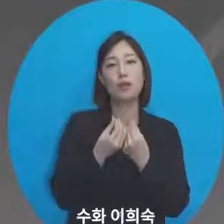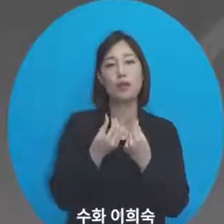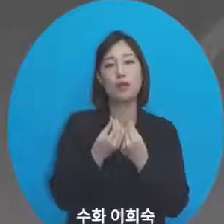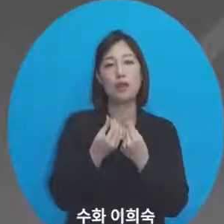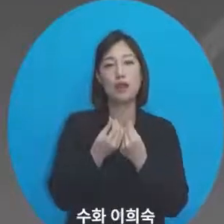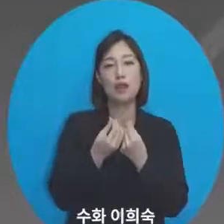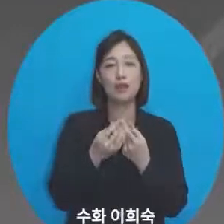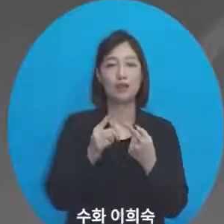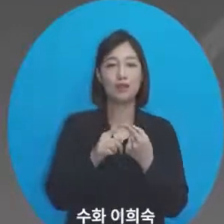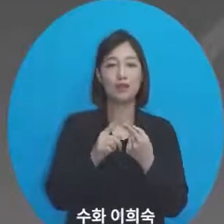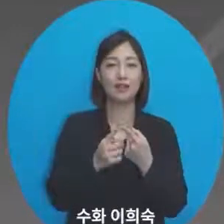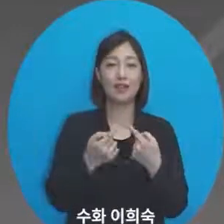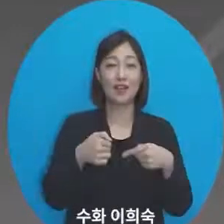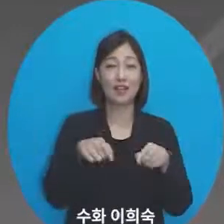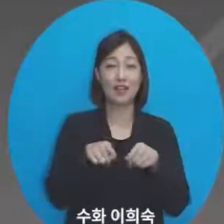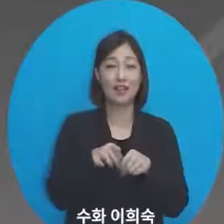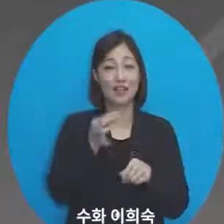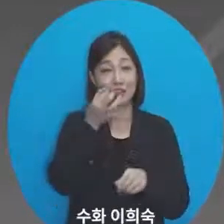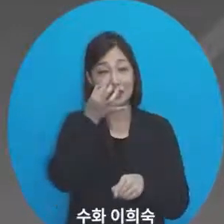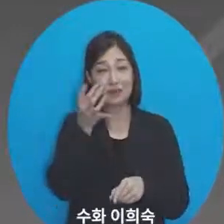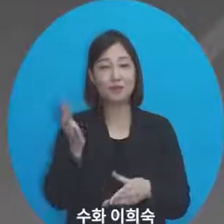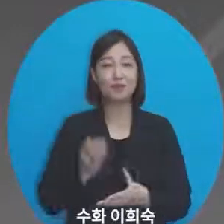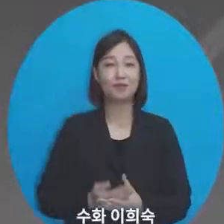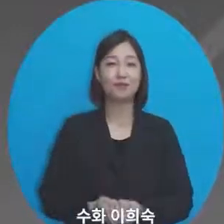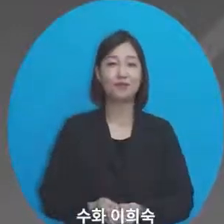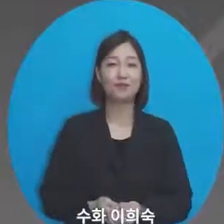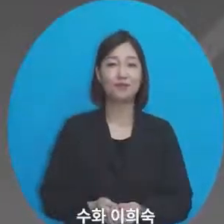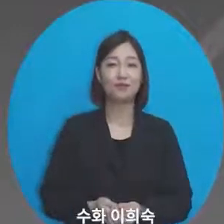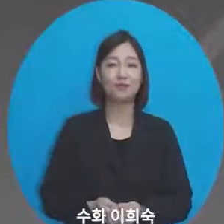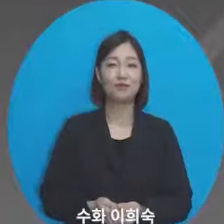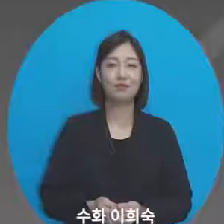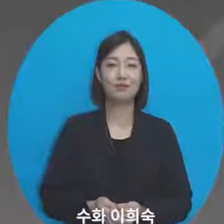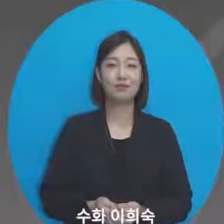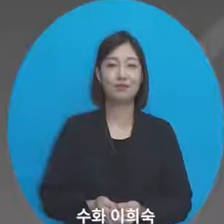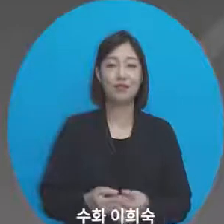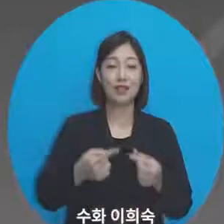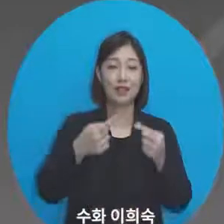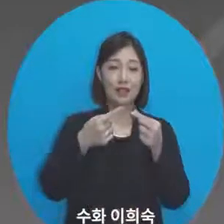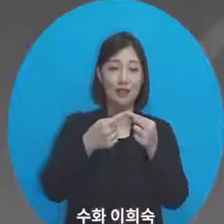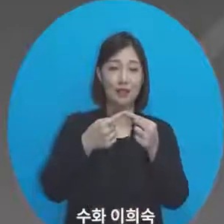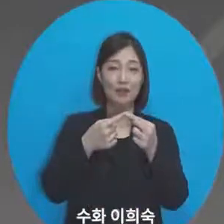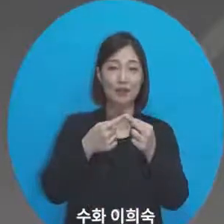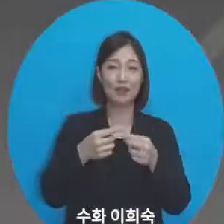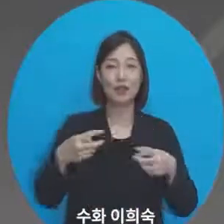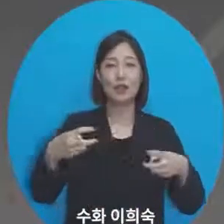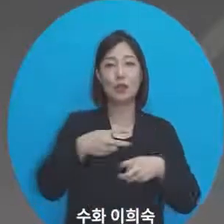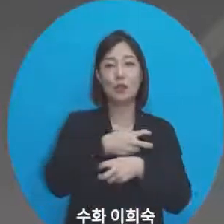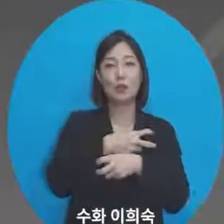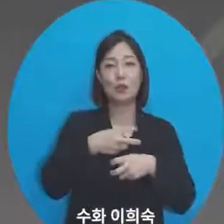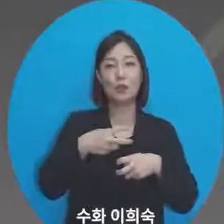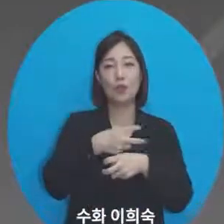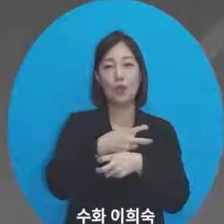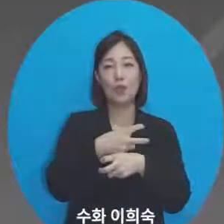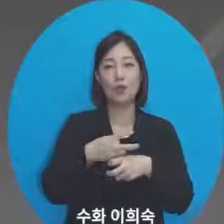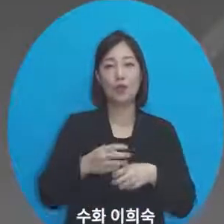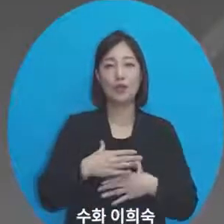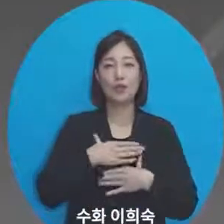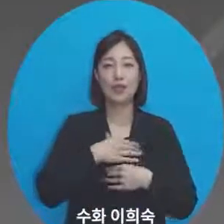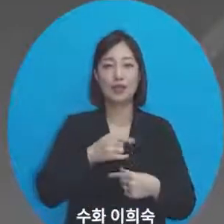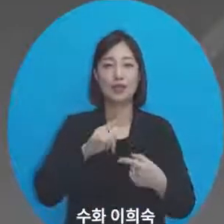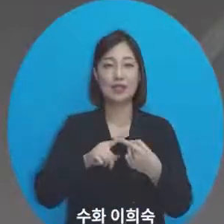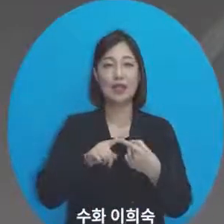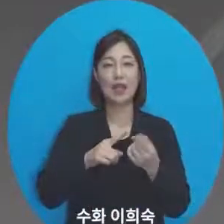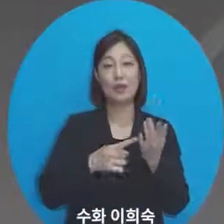있는지 함께 보도록 하겠습니다. 네, 첫 번째로 볼 것은 교통안전 표지를 먼저 보도록